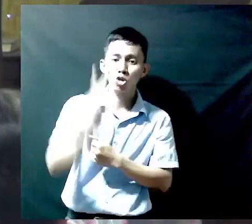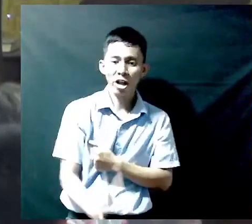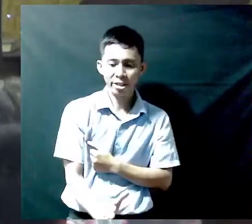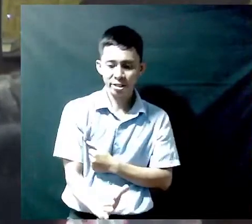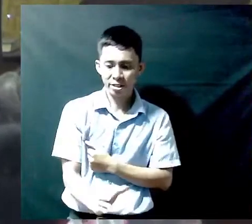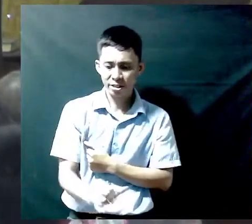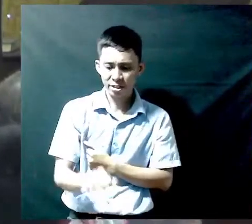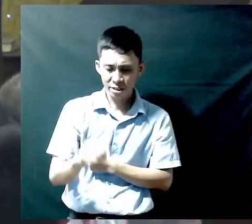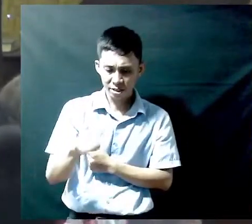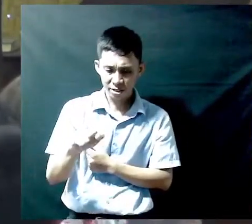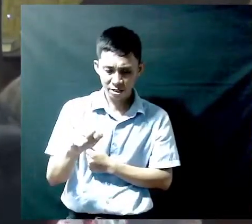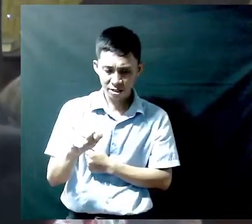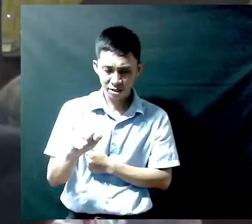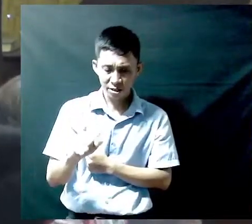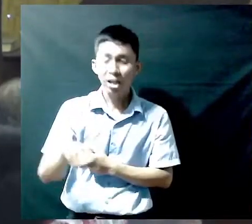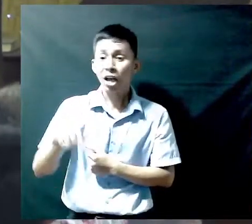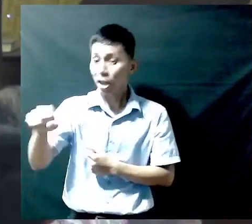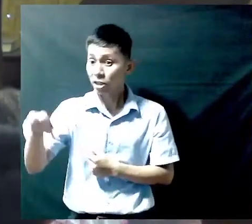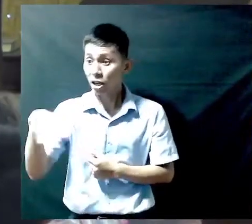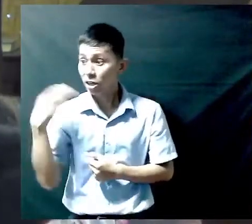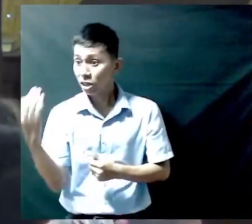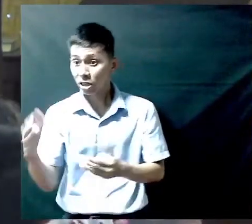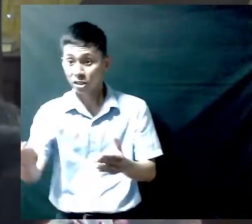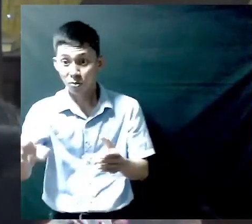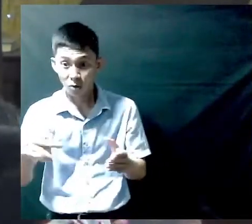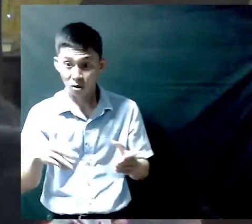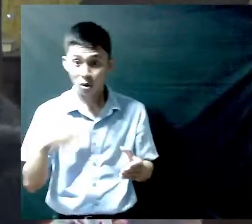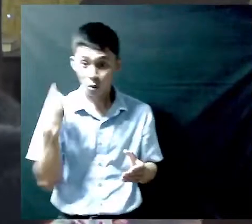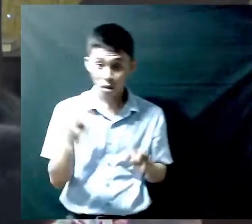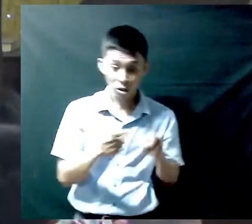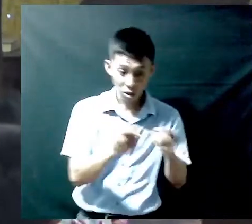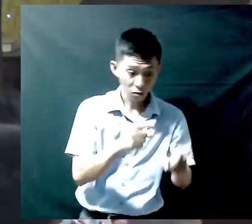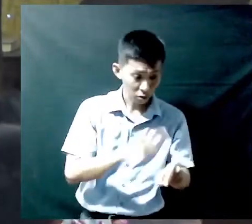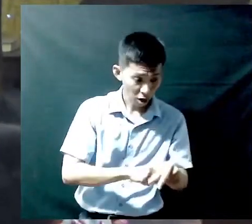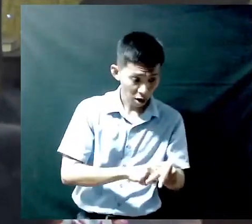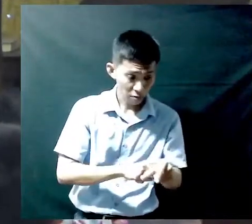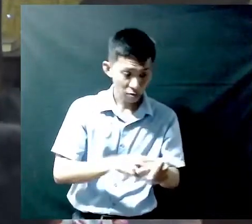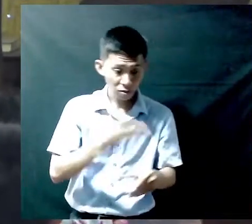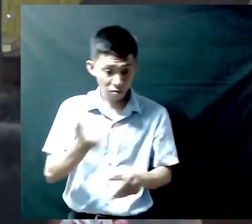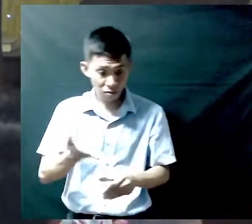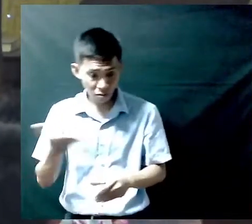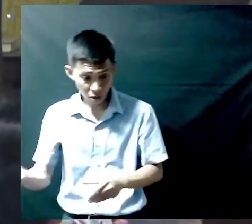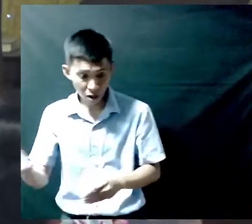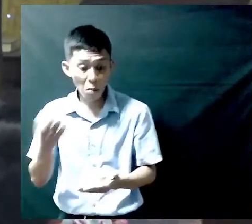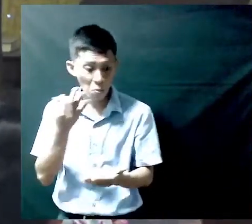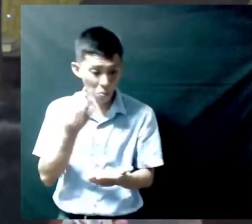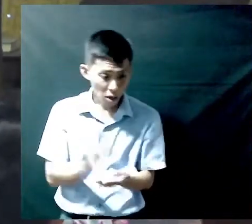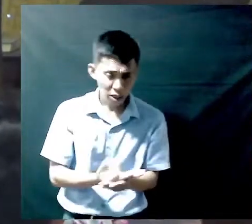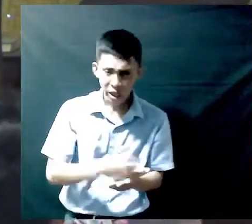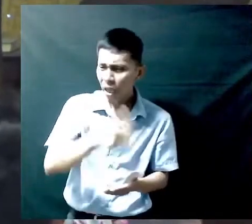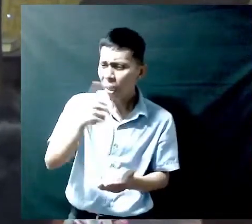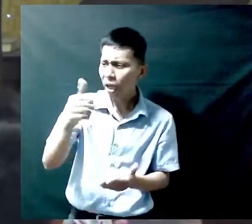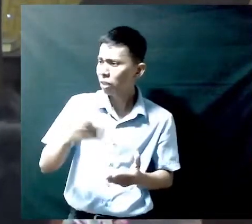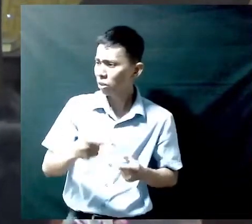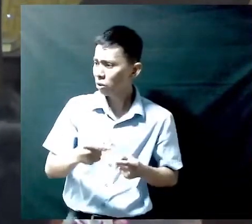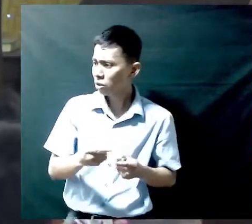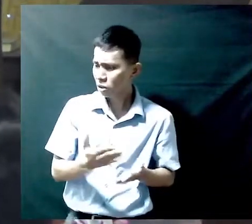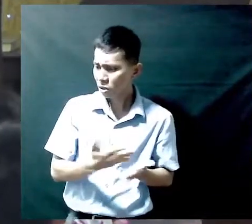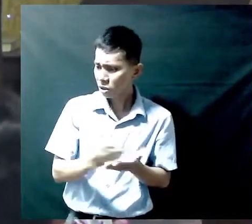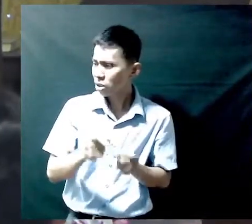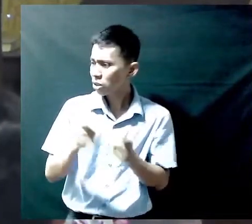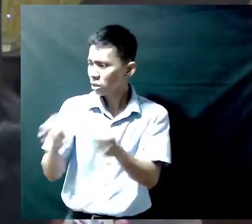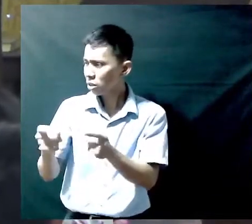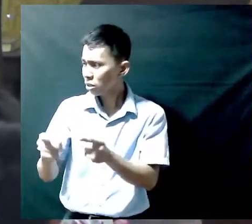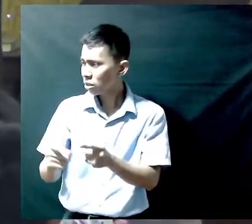Kaya ang hirap sa atin magbigay ng oras, resources, money o kahit anuman. Why? Kasi